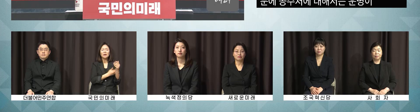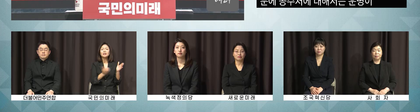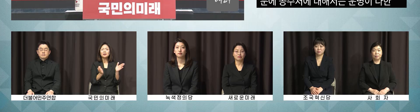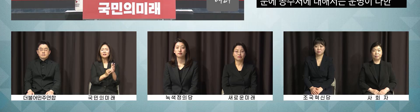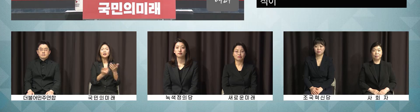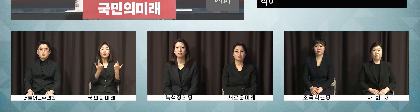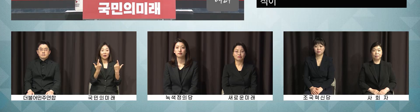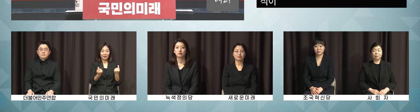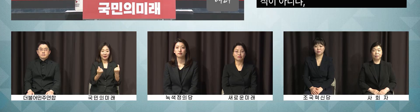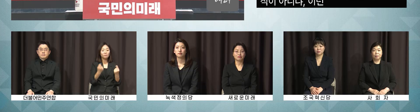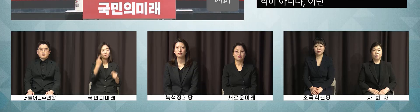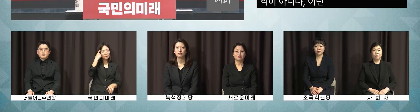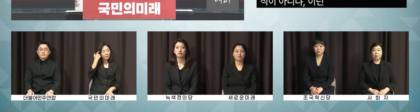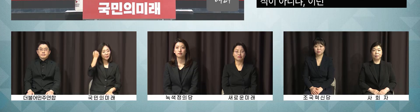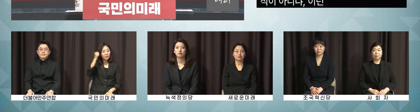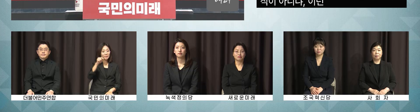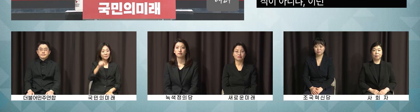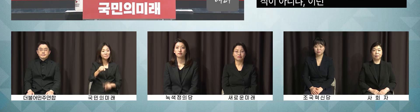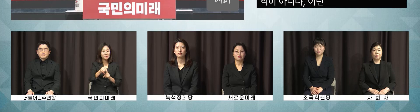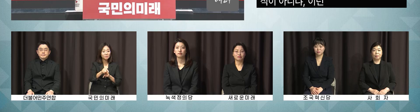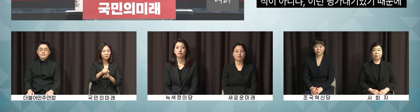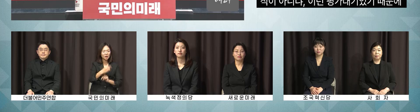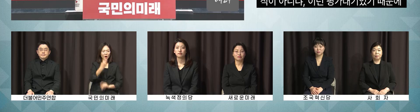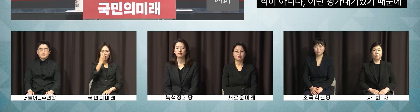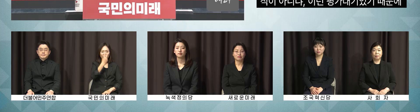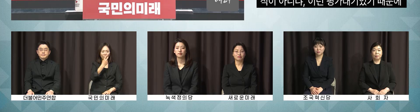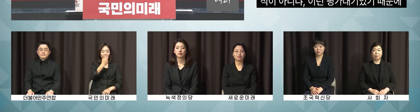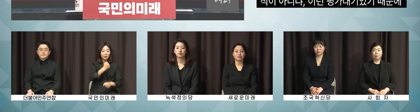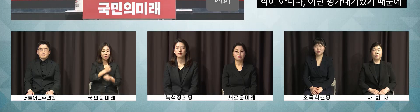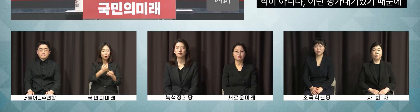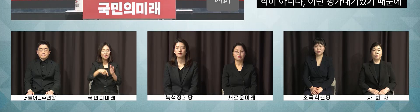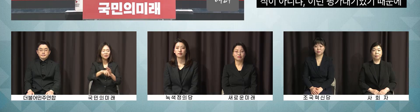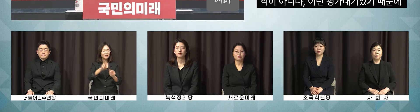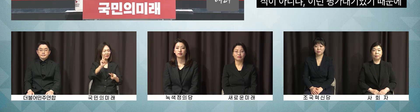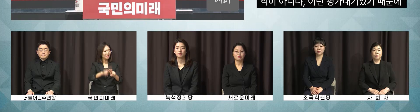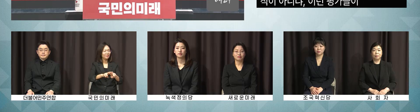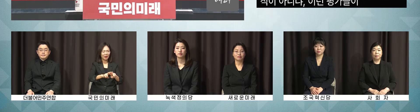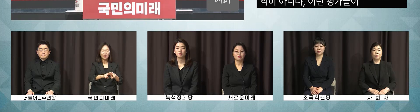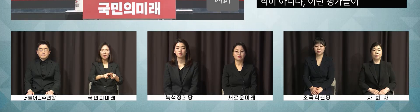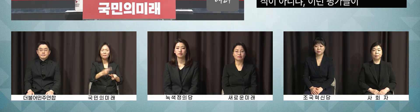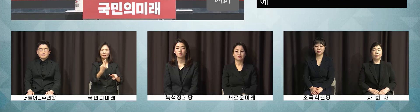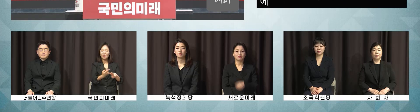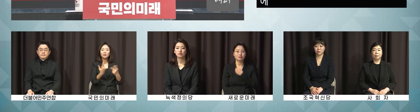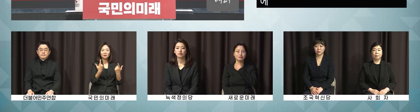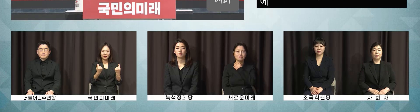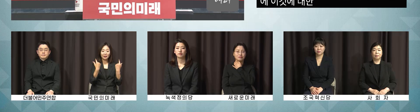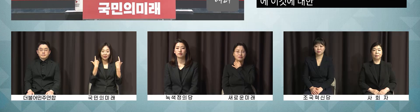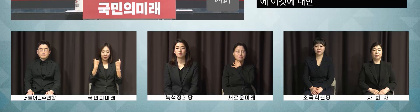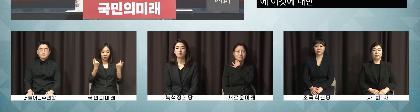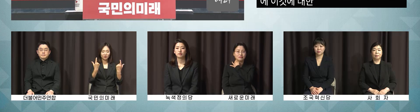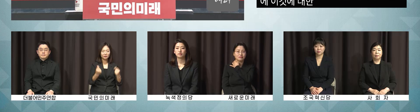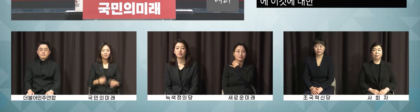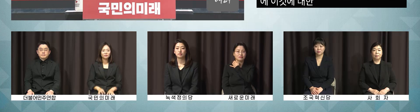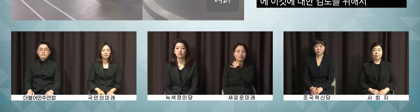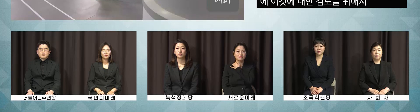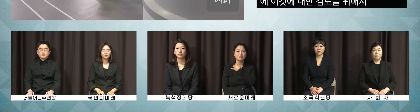이런 평가들이 있기 때문에 이것에 대한 검토를 위해서 임명을 하지 않고 있는 것이다 이렇게 얘기하겠습니다.